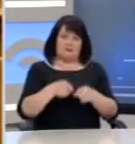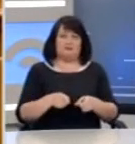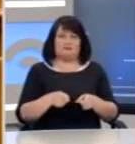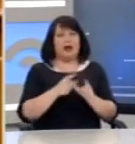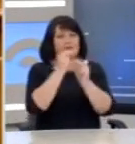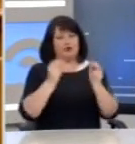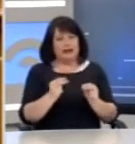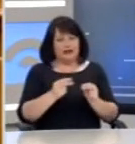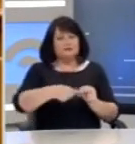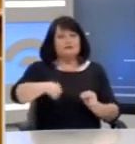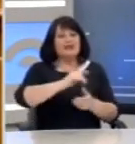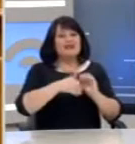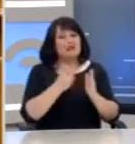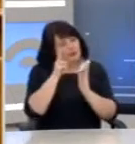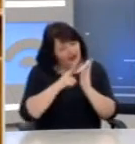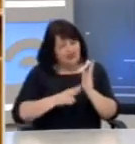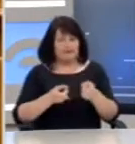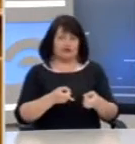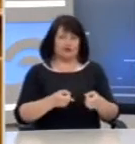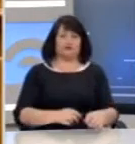όσους ενδιαφέρονται.